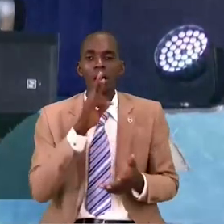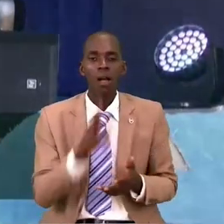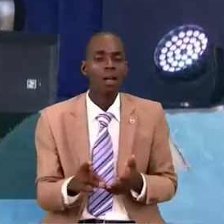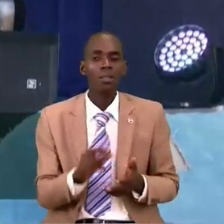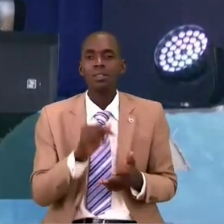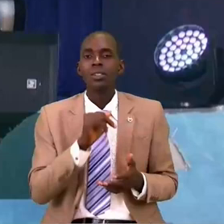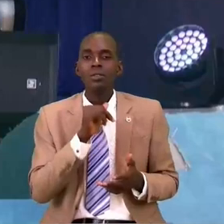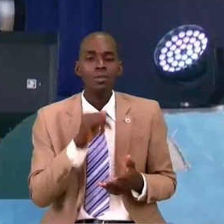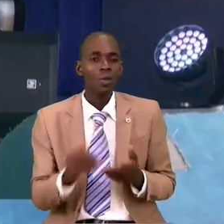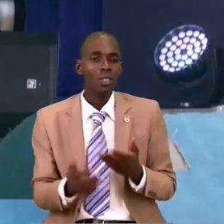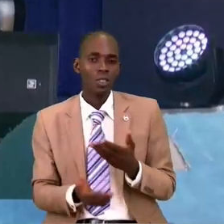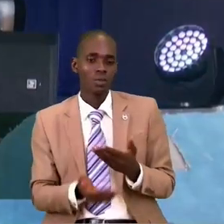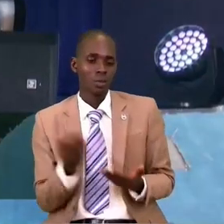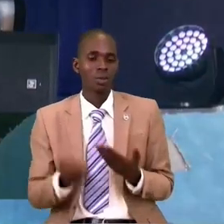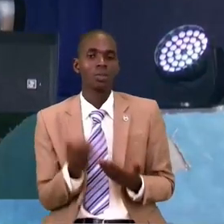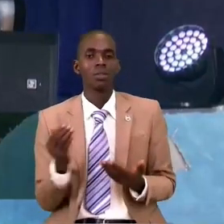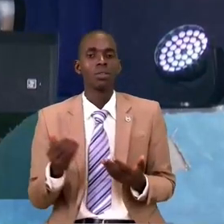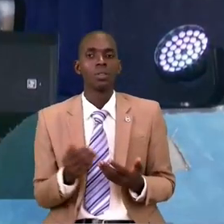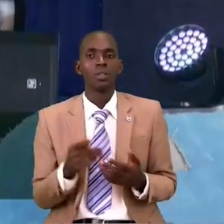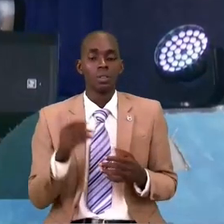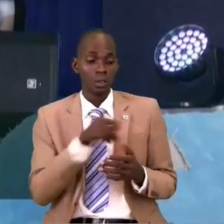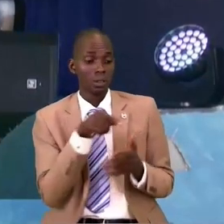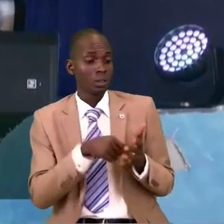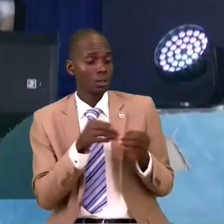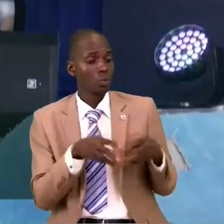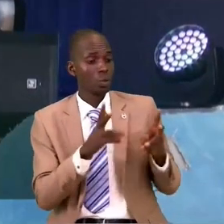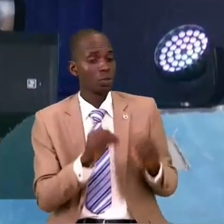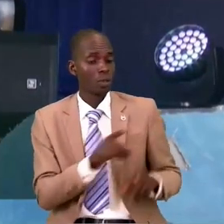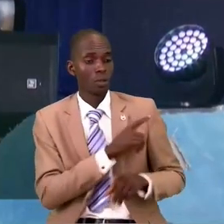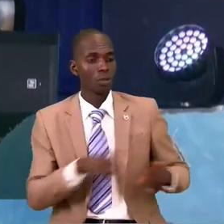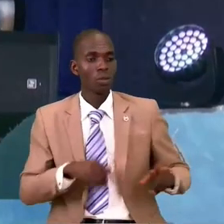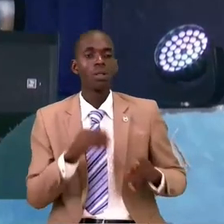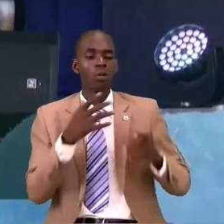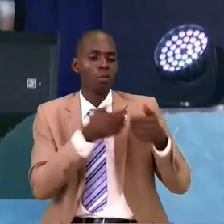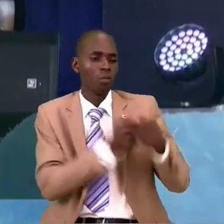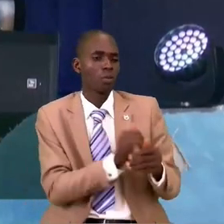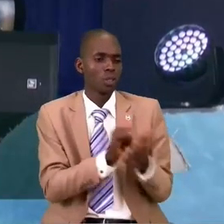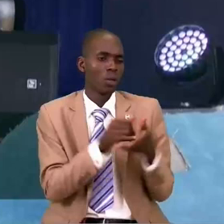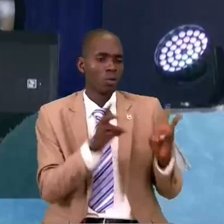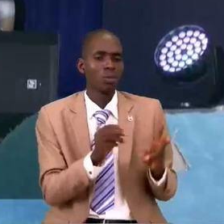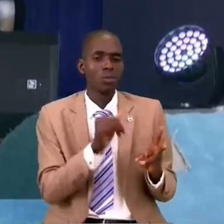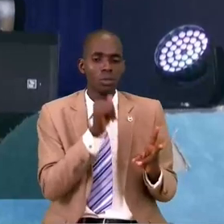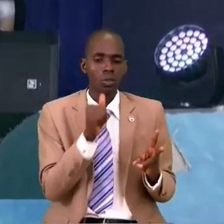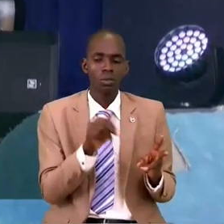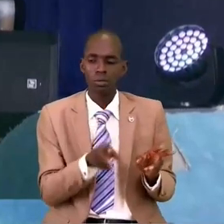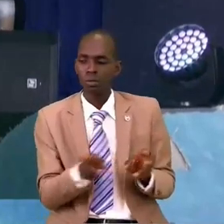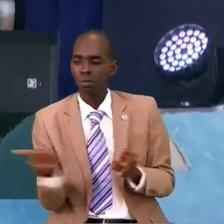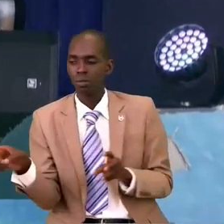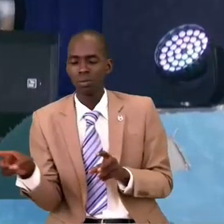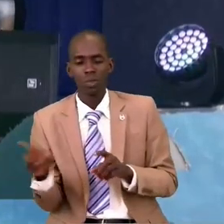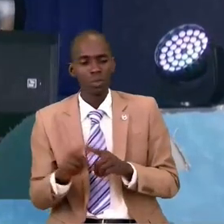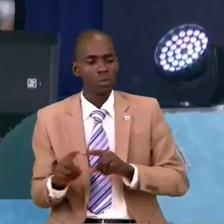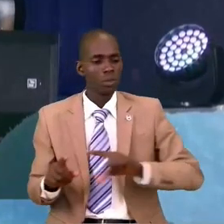ni à gauche ni à droite. Voici la voie étroite qui conduit à la vie éternelle. Il ne tourne